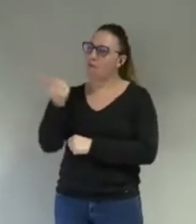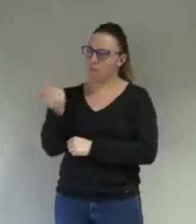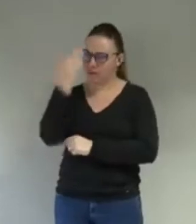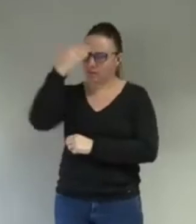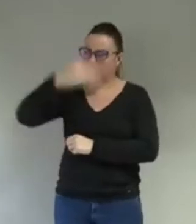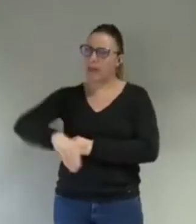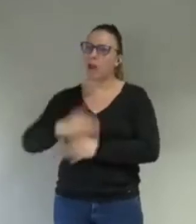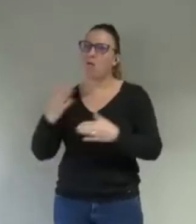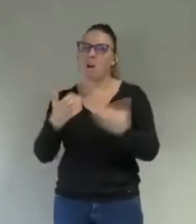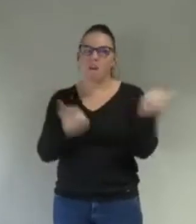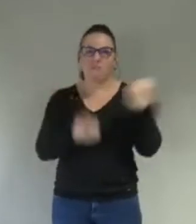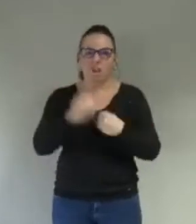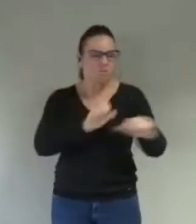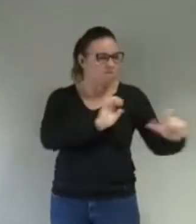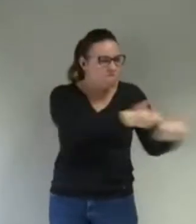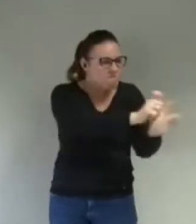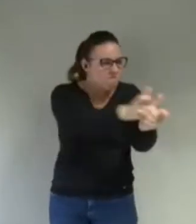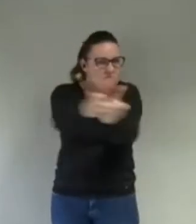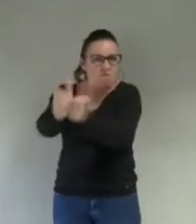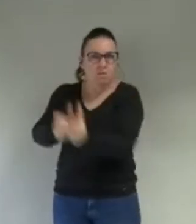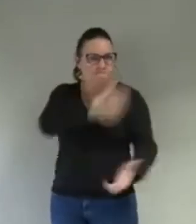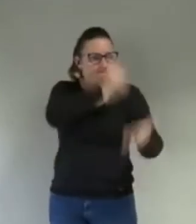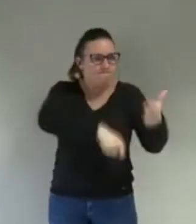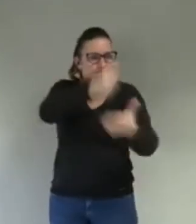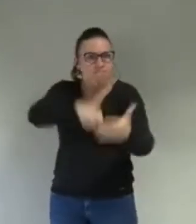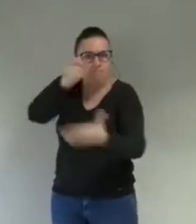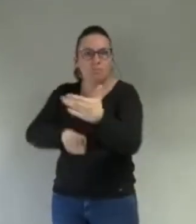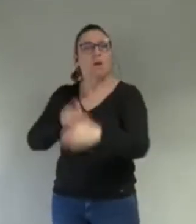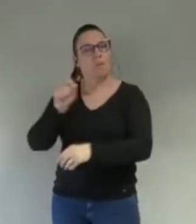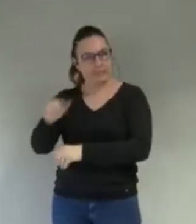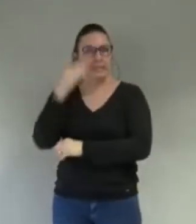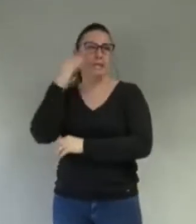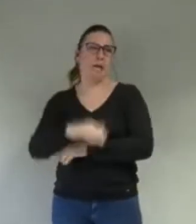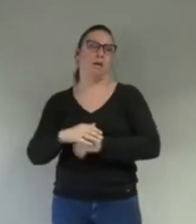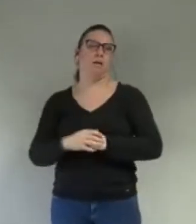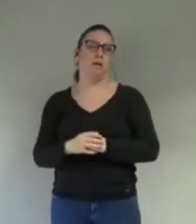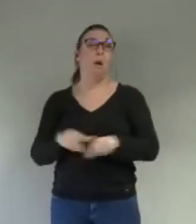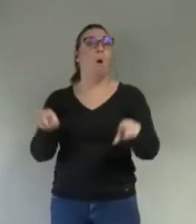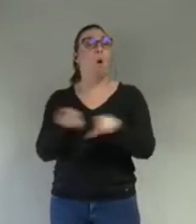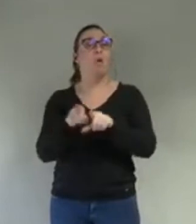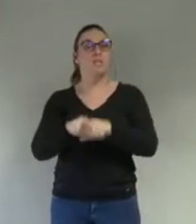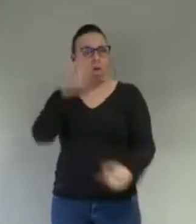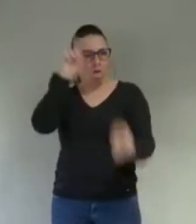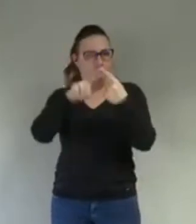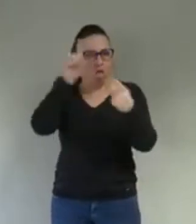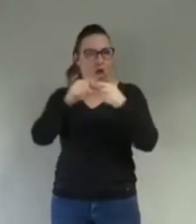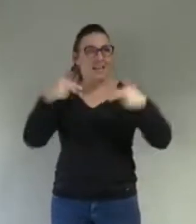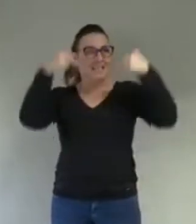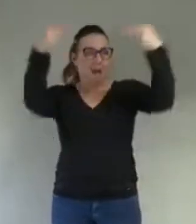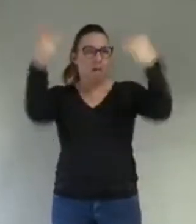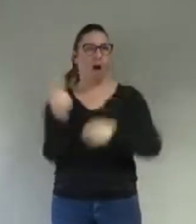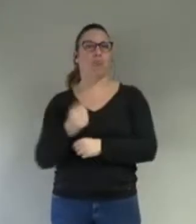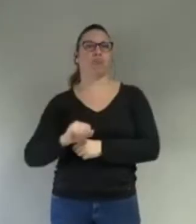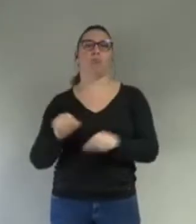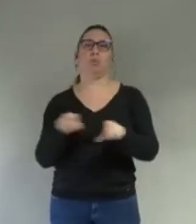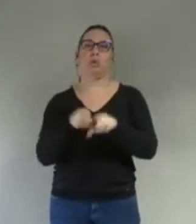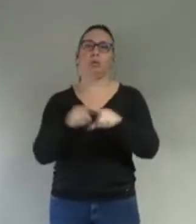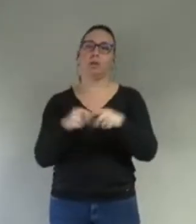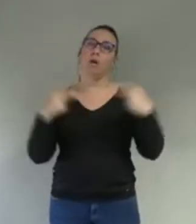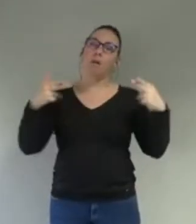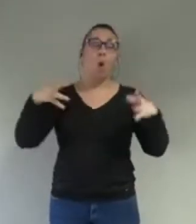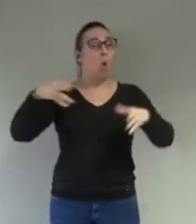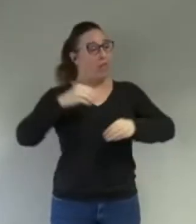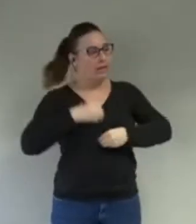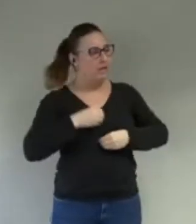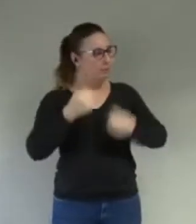pour faire la chasse aux automobilistes et les verbaliser par tous les moyens, vous asseyant même sur vos obsessions anti-caméra. La vidéosurveillance est acceptable